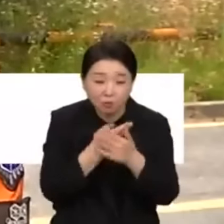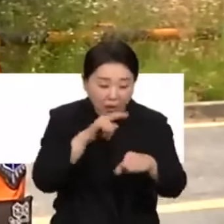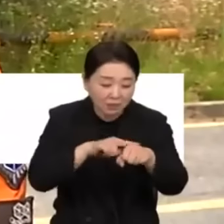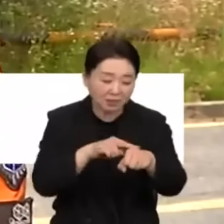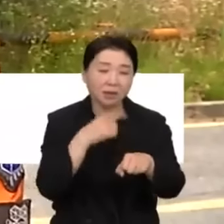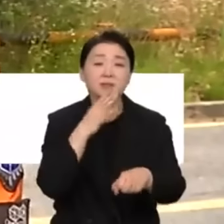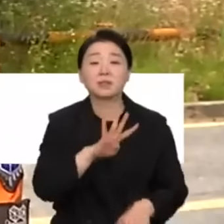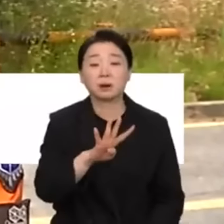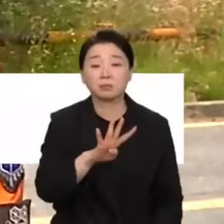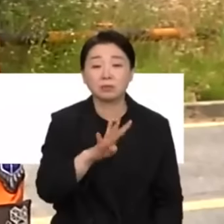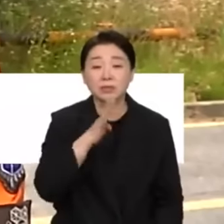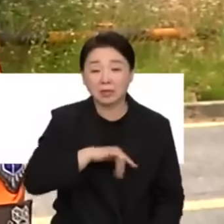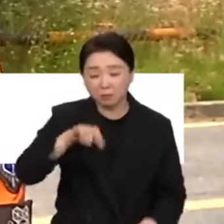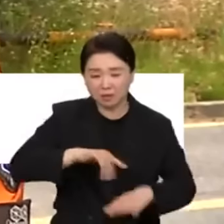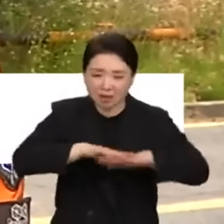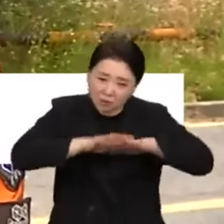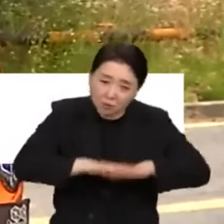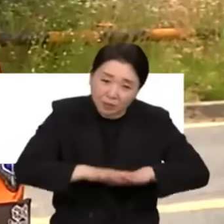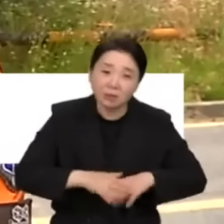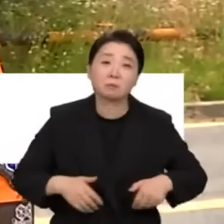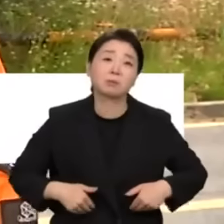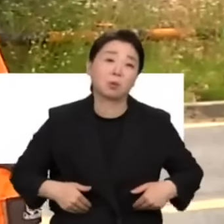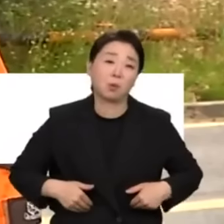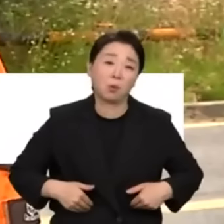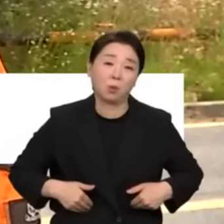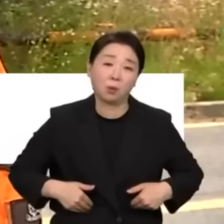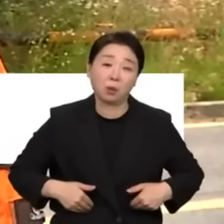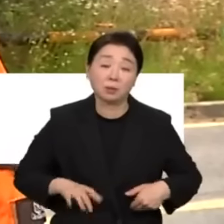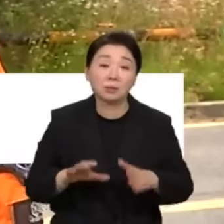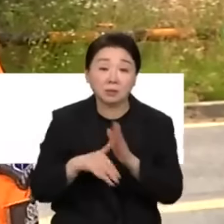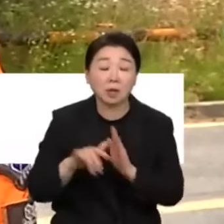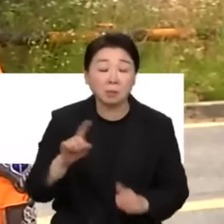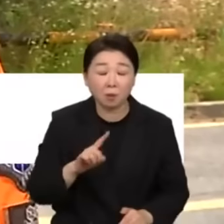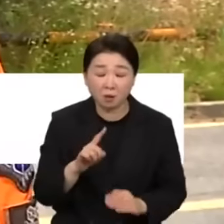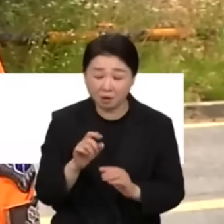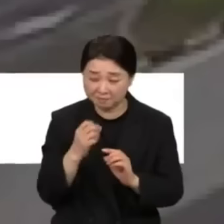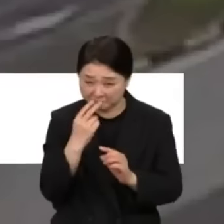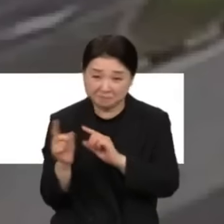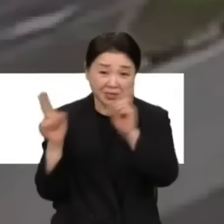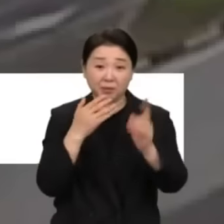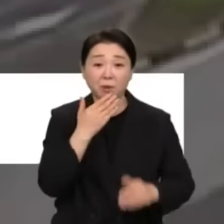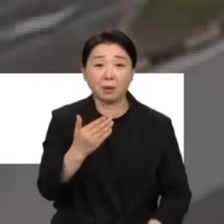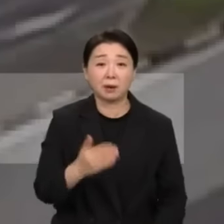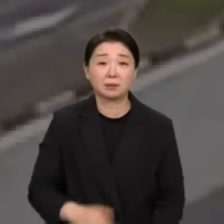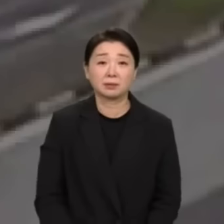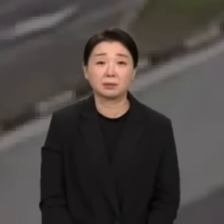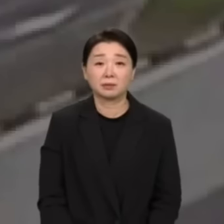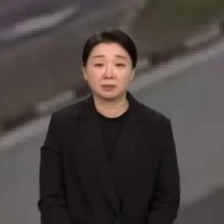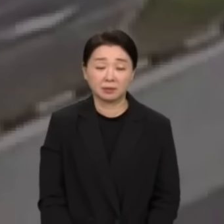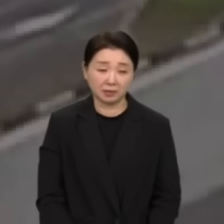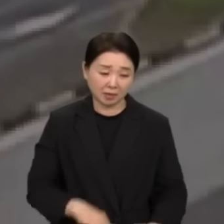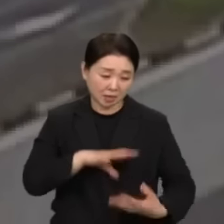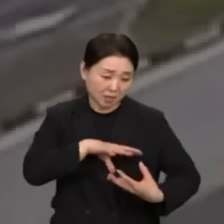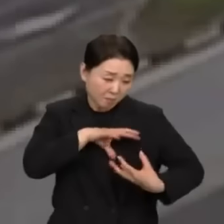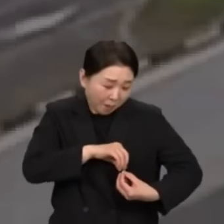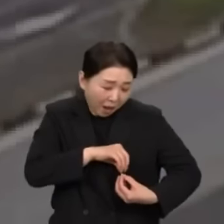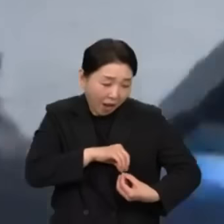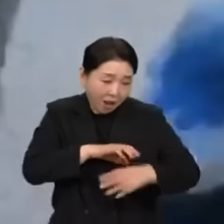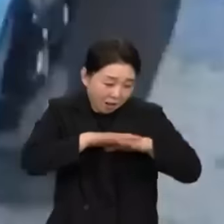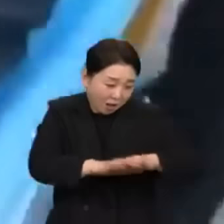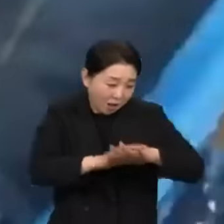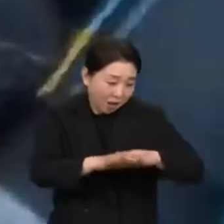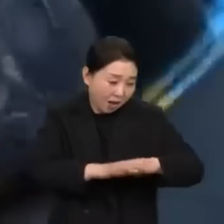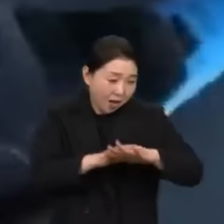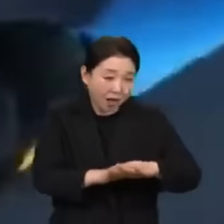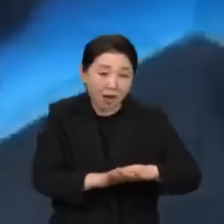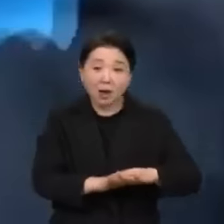있는데요. 4분 이내에 심폐소생술을 해주셔야 이제 소생 가능성도 높고. 심정지가 오고 곧바로